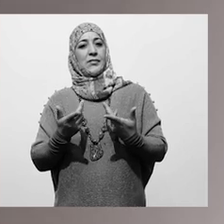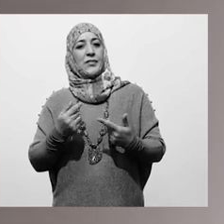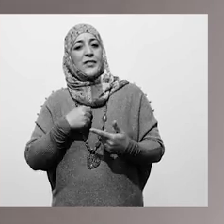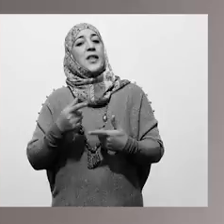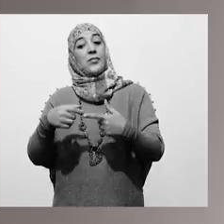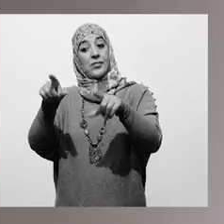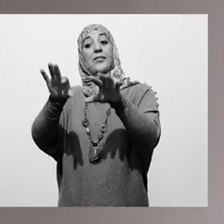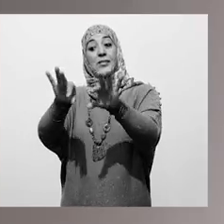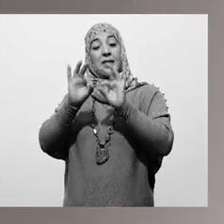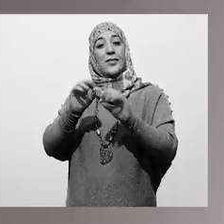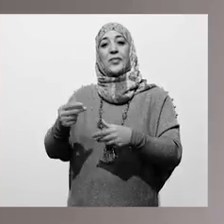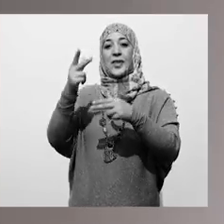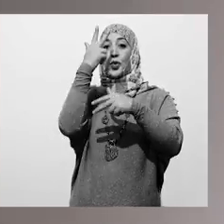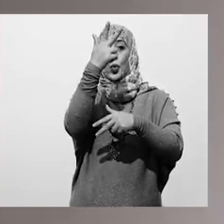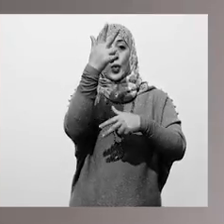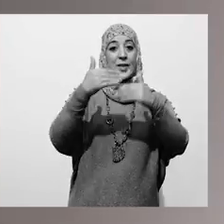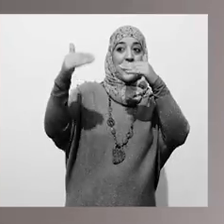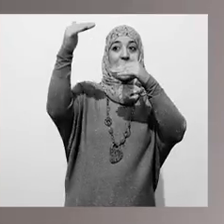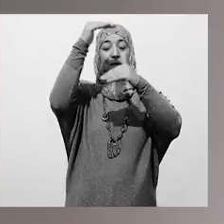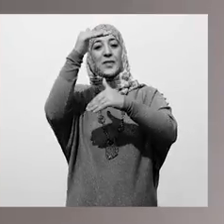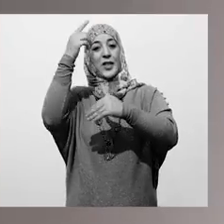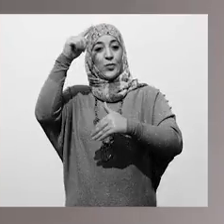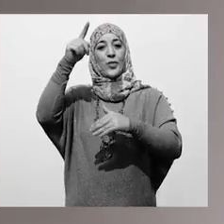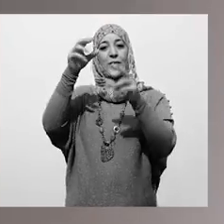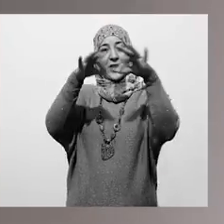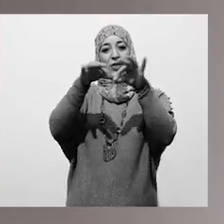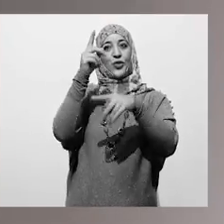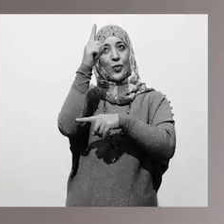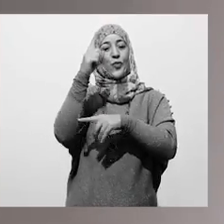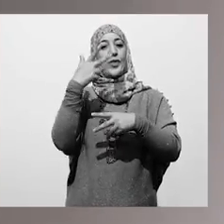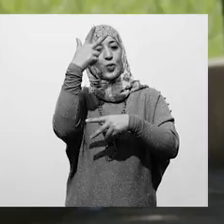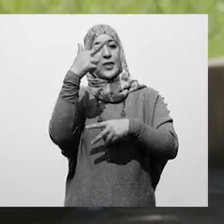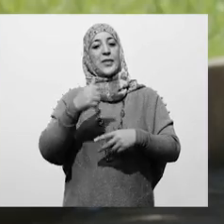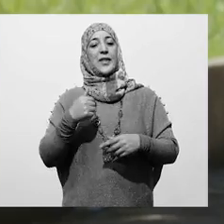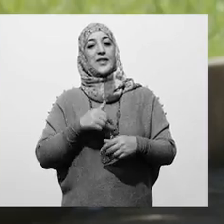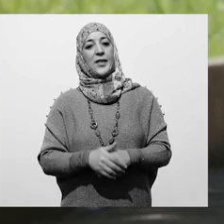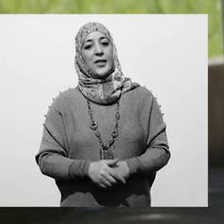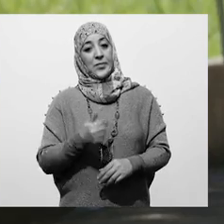un chef d'hébergement, non ? Je vais aller à la troisième étage et je vais prendre la chambre là-bas.